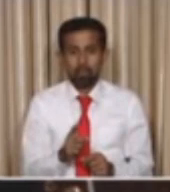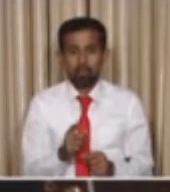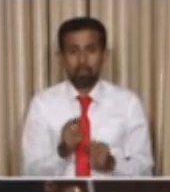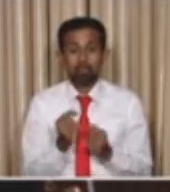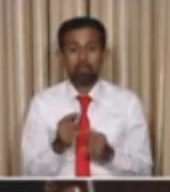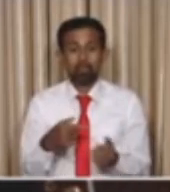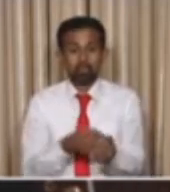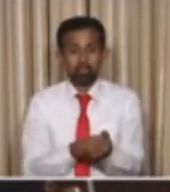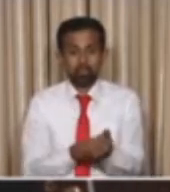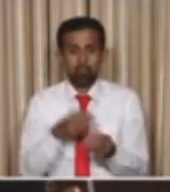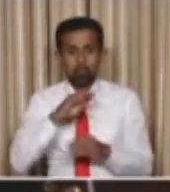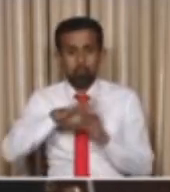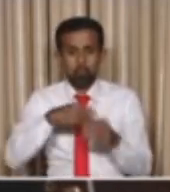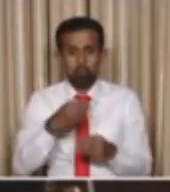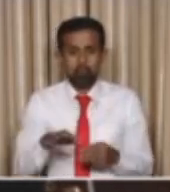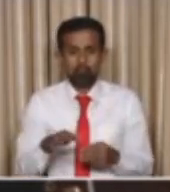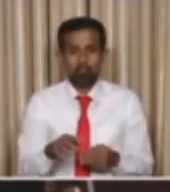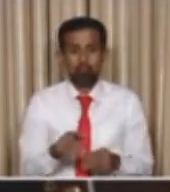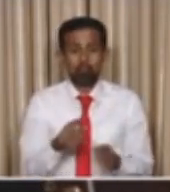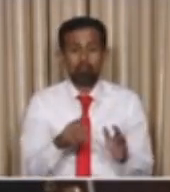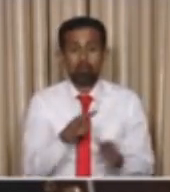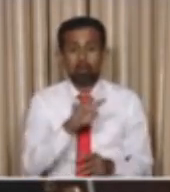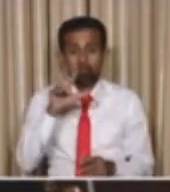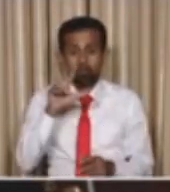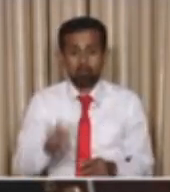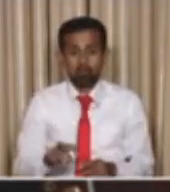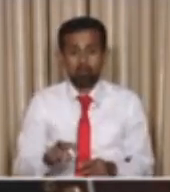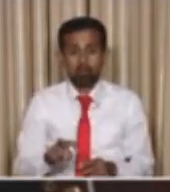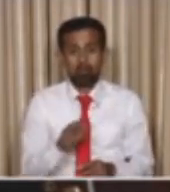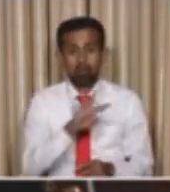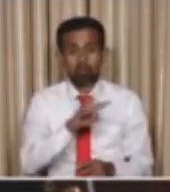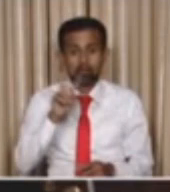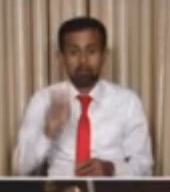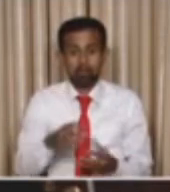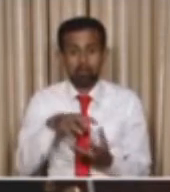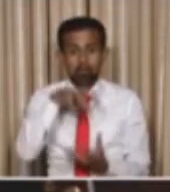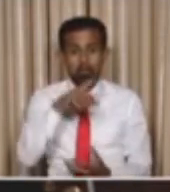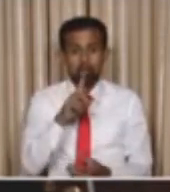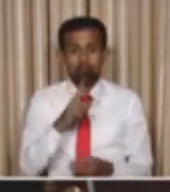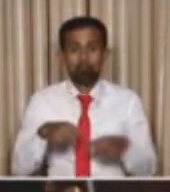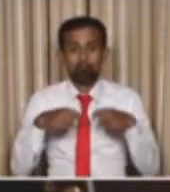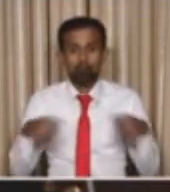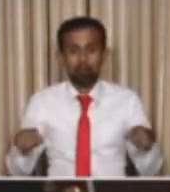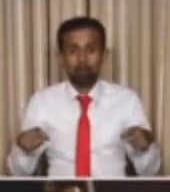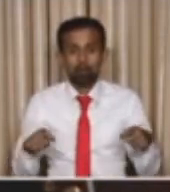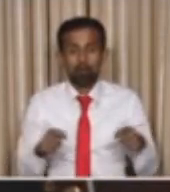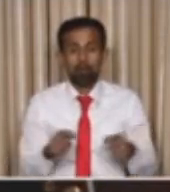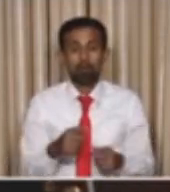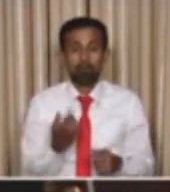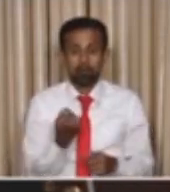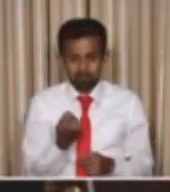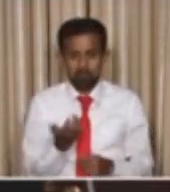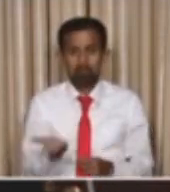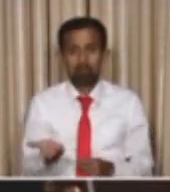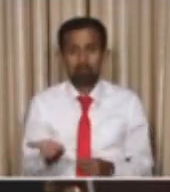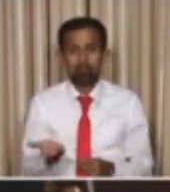සේලයින් මිශ්‍රණයක් වෙලා තිබෙනවා කියලා. රුපියල් 42000කට දෙන මුදලක් සේලයින් බෝතලයකට අපි වියදම් කරන්නේ ඇයි? මේ ජාතික ධනේ නේද?